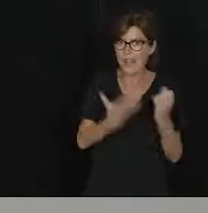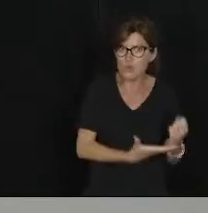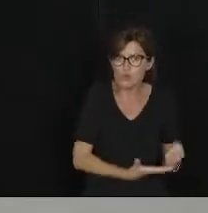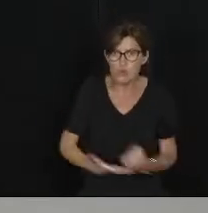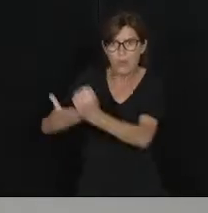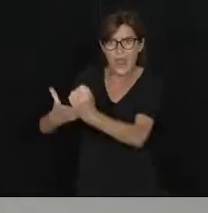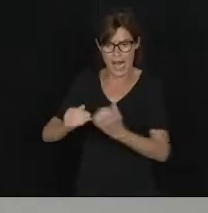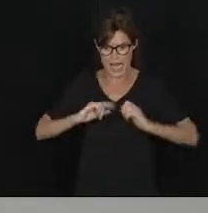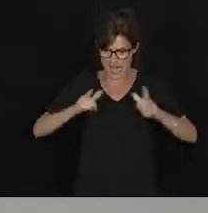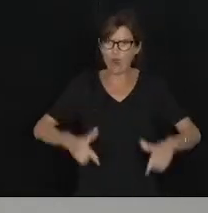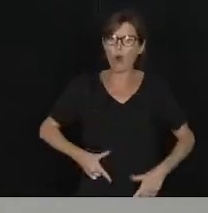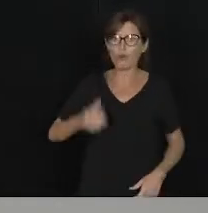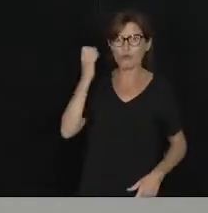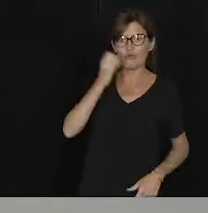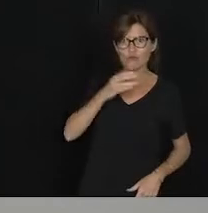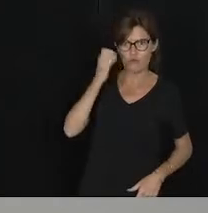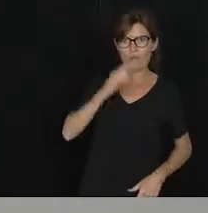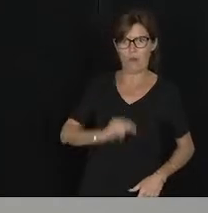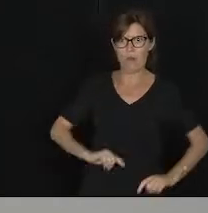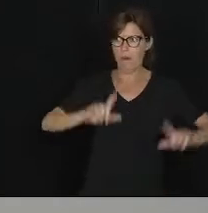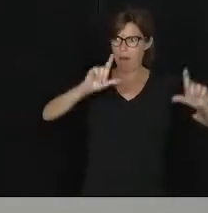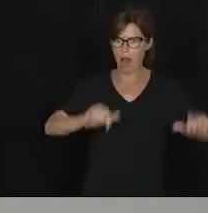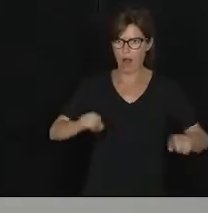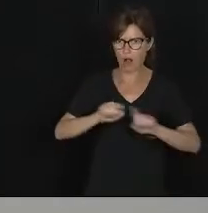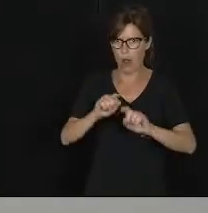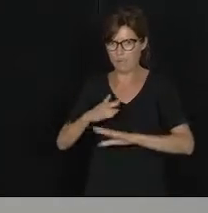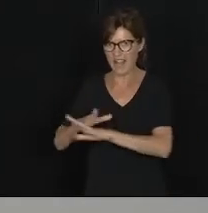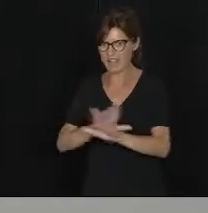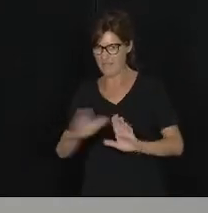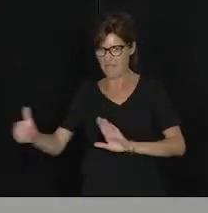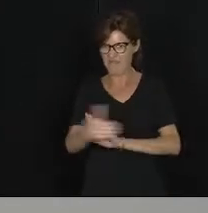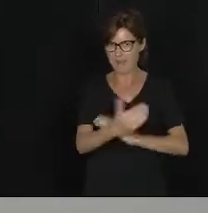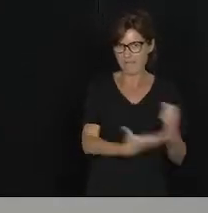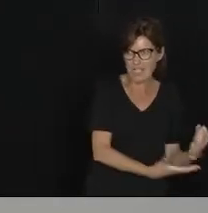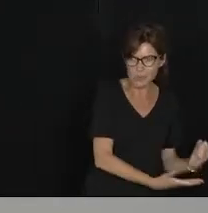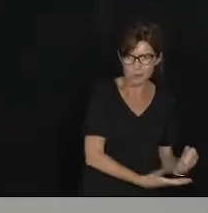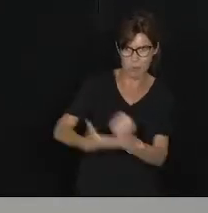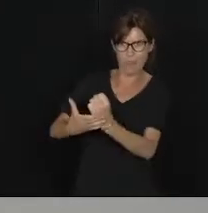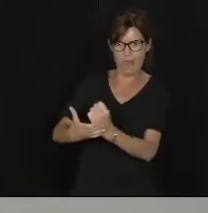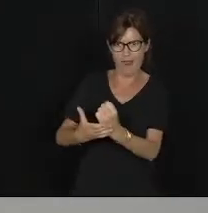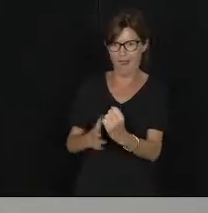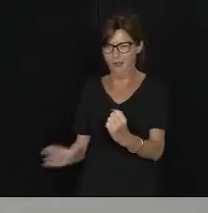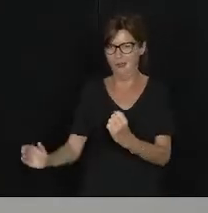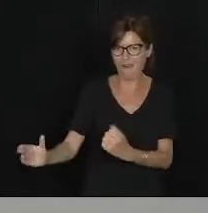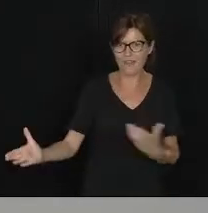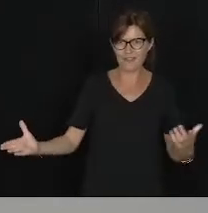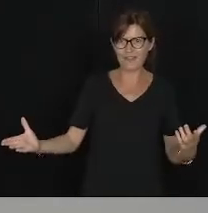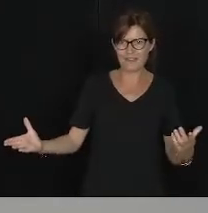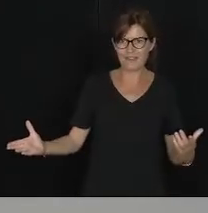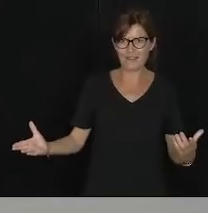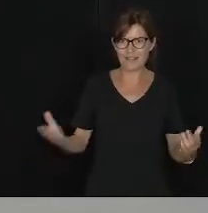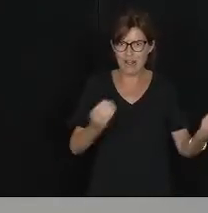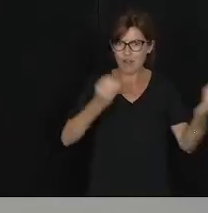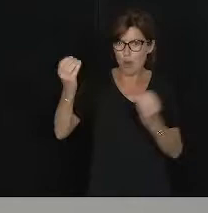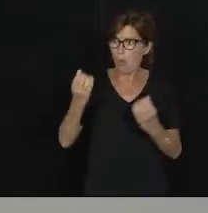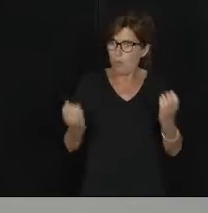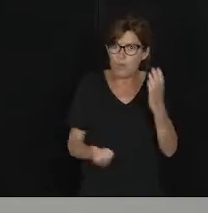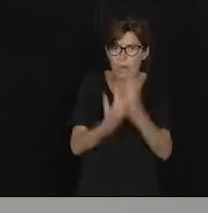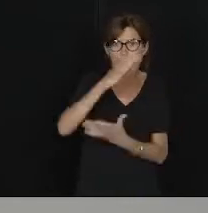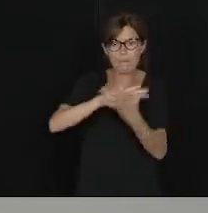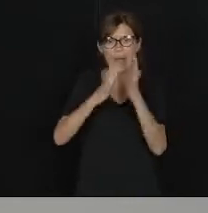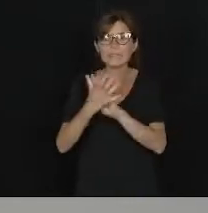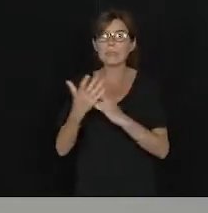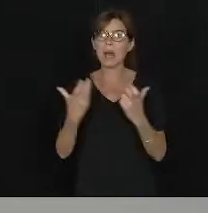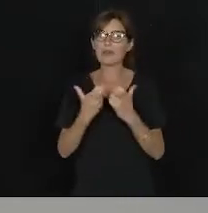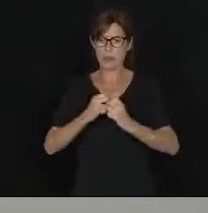scolaires sont très souvent des piliers du front de l'arrière, hein, et les pratiques de soutien qui s'y déploient accentuent très souvent les nouvelles pratiques, le hors les